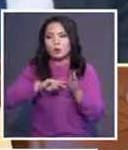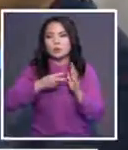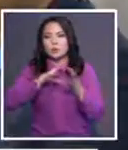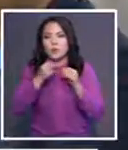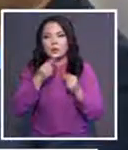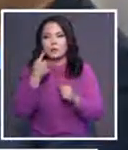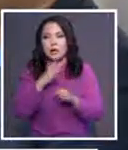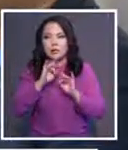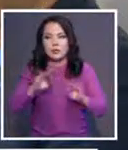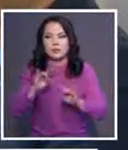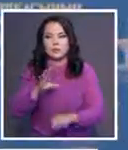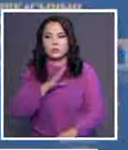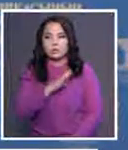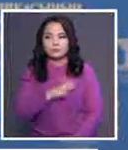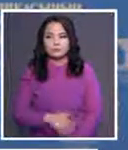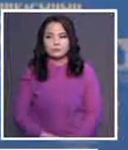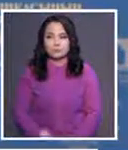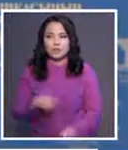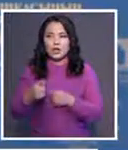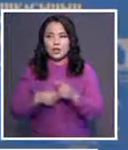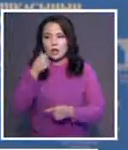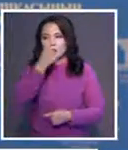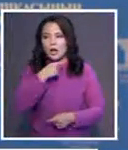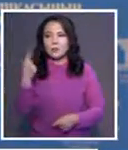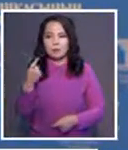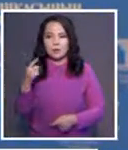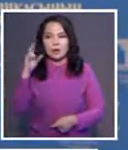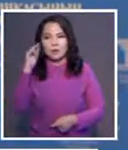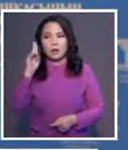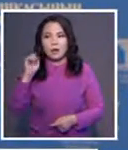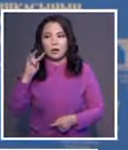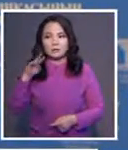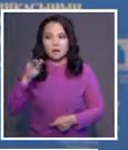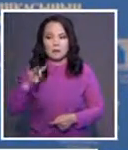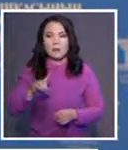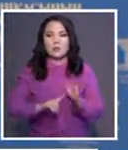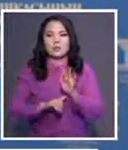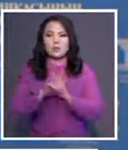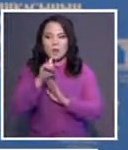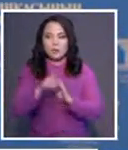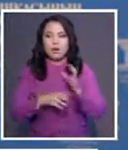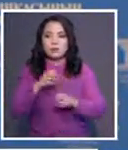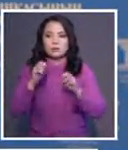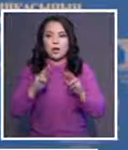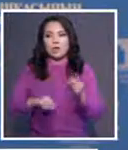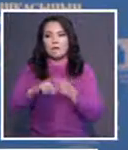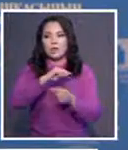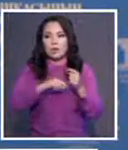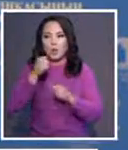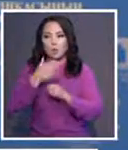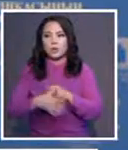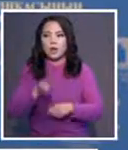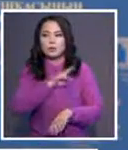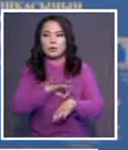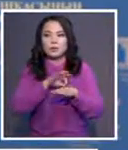баяндалды. Келесі жылдың 1-ші қаңтарынан бастап халықаралық финанс орталығы жұмыс істей бастайды.